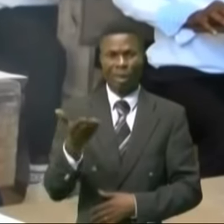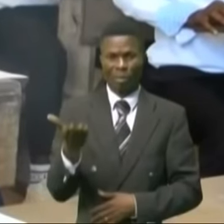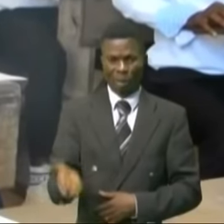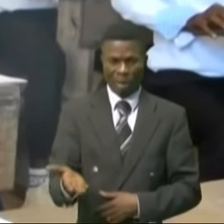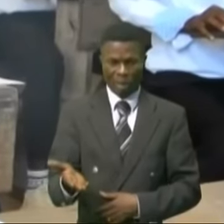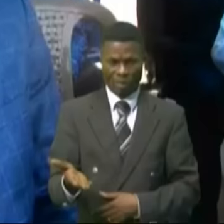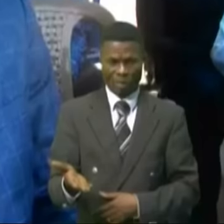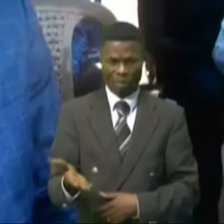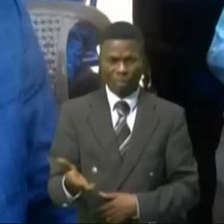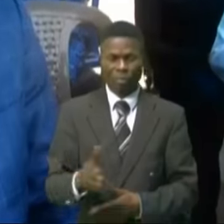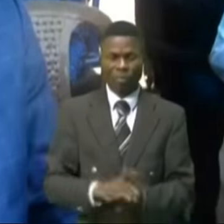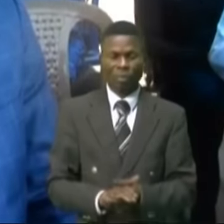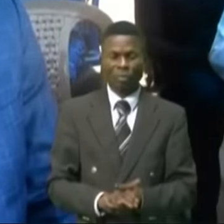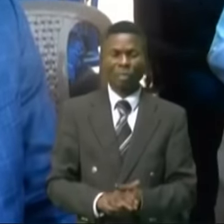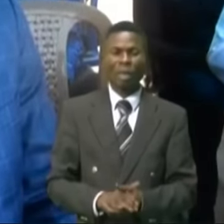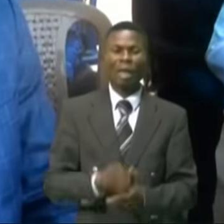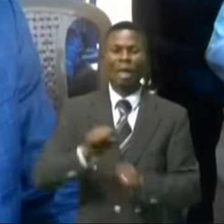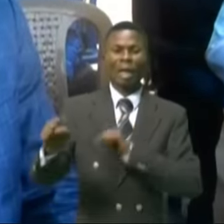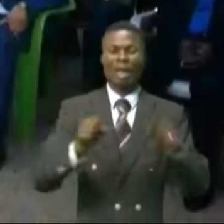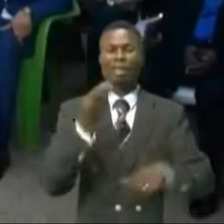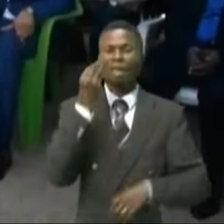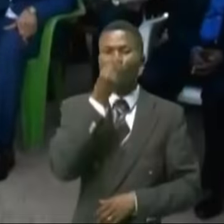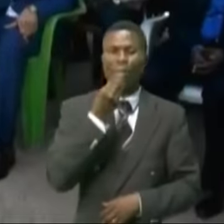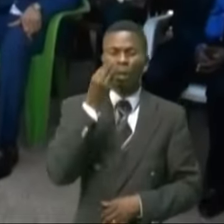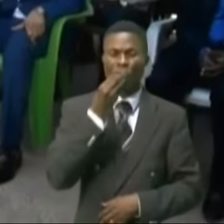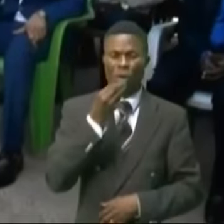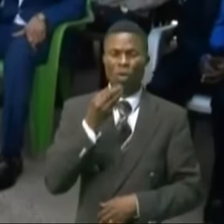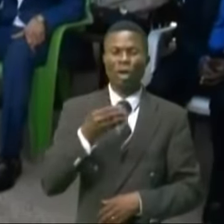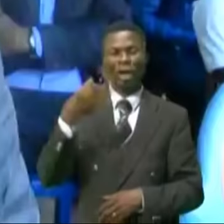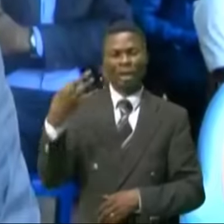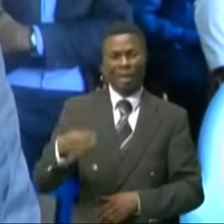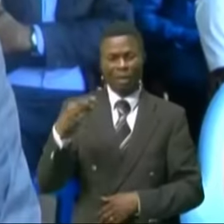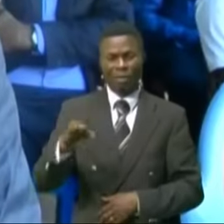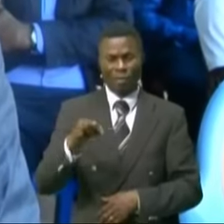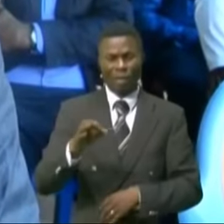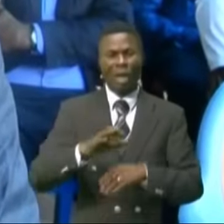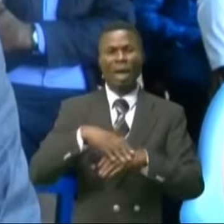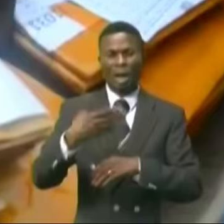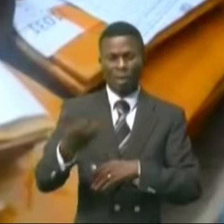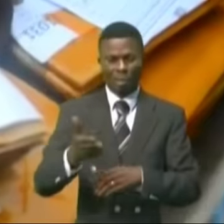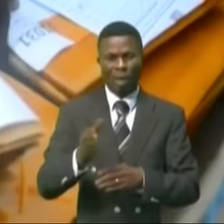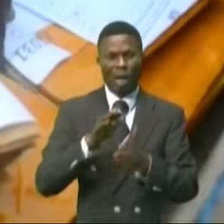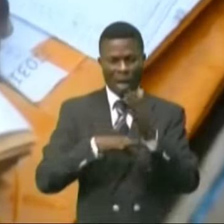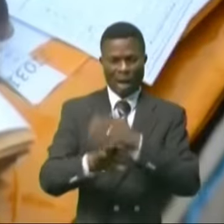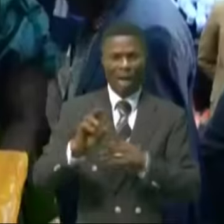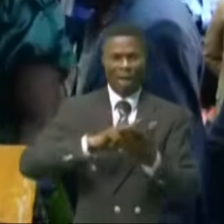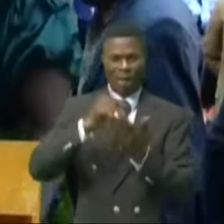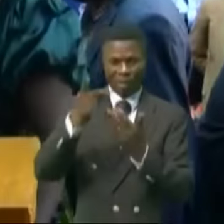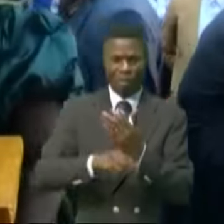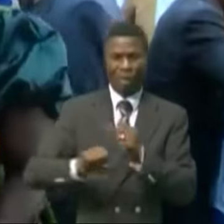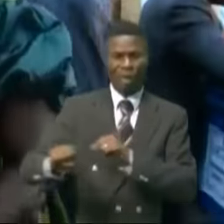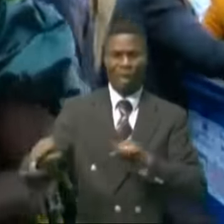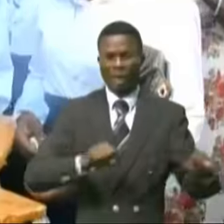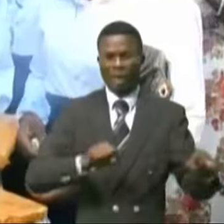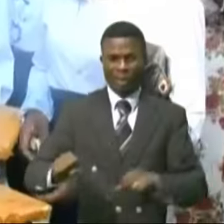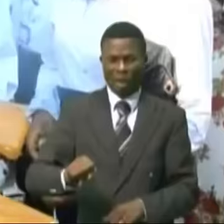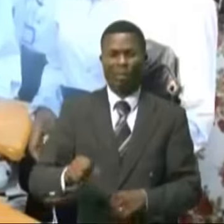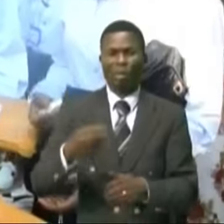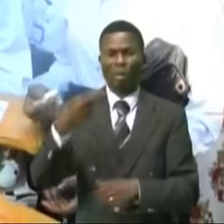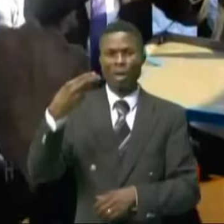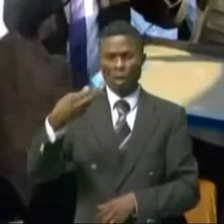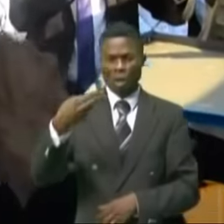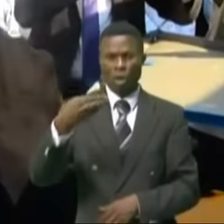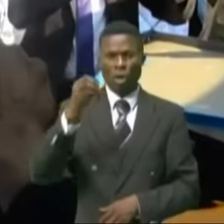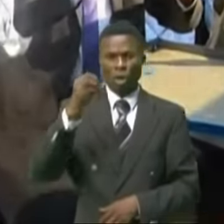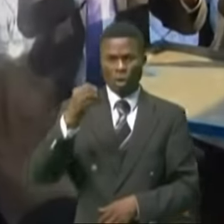que l'oral des Français et les pratiques professionnelles qui s'en suivront font partie de ces épreuves de hors session de l'examen d'État.